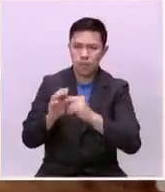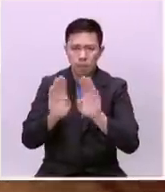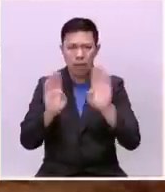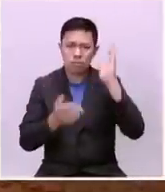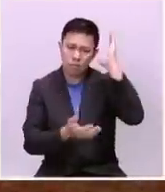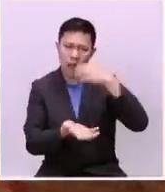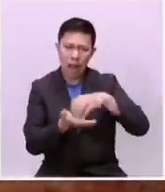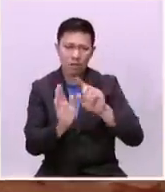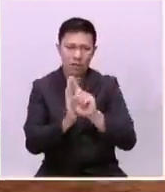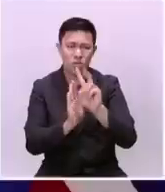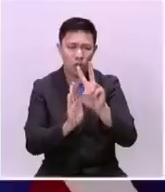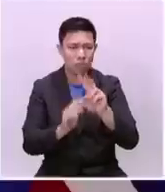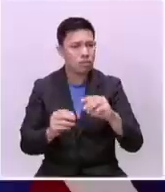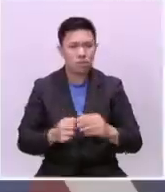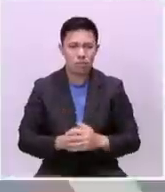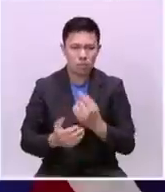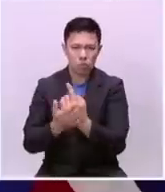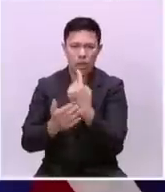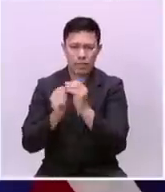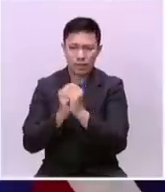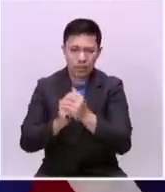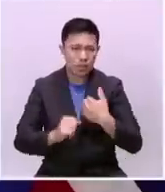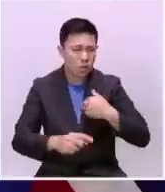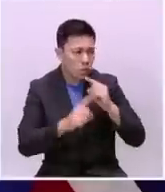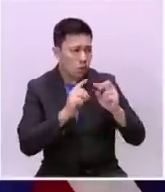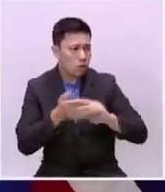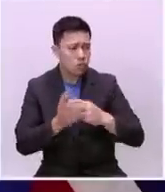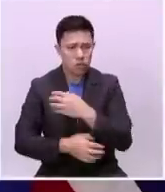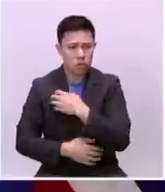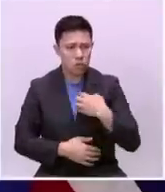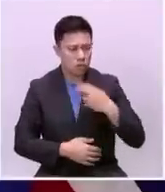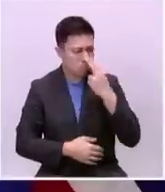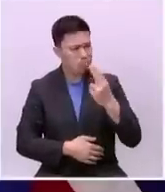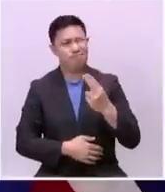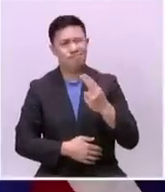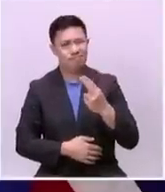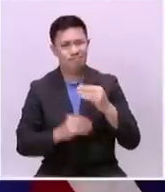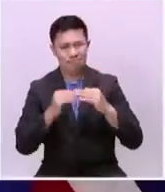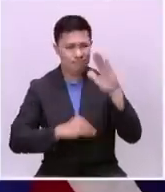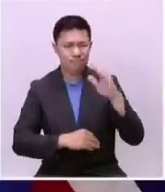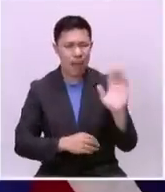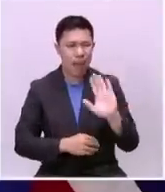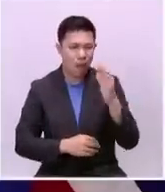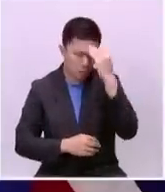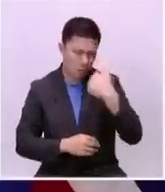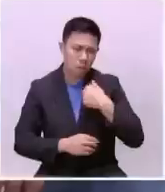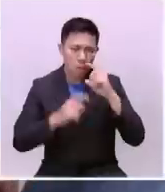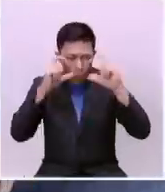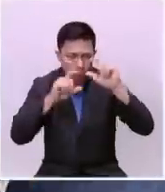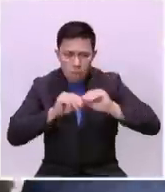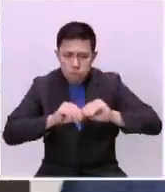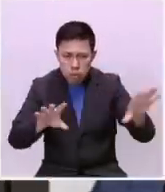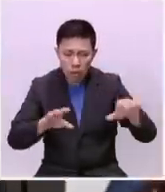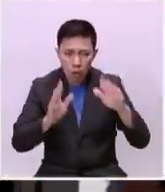จน์2นาทีแล้วบอกได้ว่าผู้แทนจีนเนี่ยมาพร้อมกับท่าทีทางการทูตที่เกินจริงไปหน่อยก็เข้าใจได้ว่ามันเป็นการแสดงออกสื่อสารไปถึ